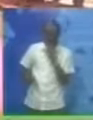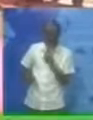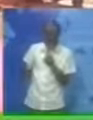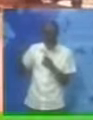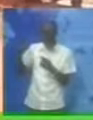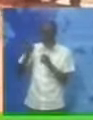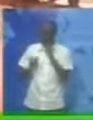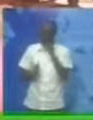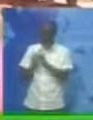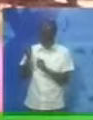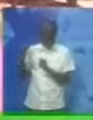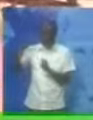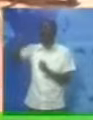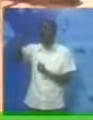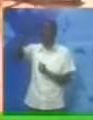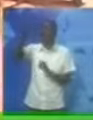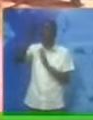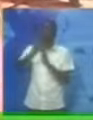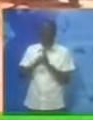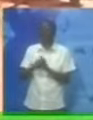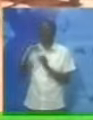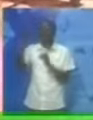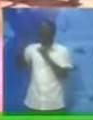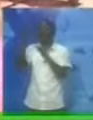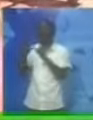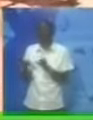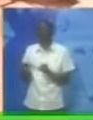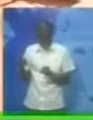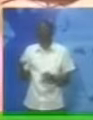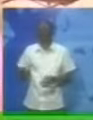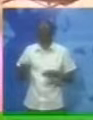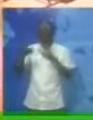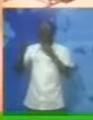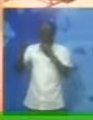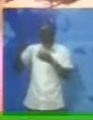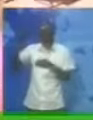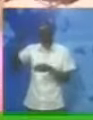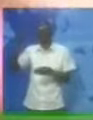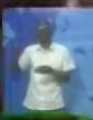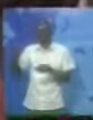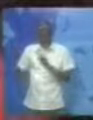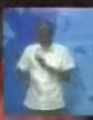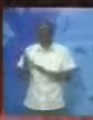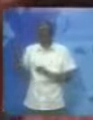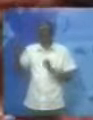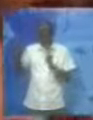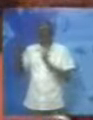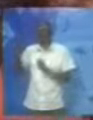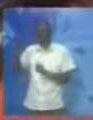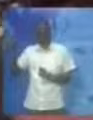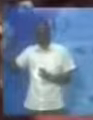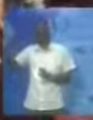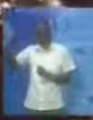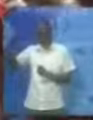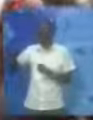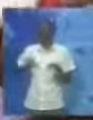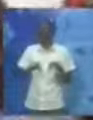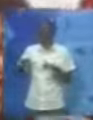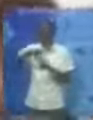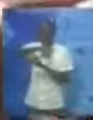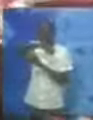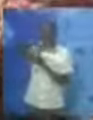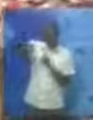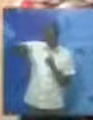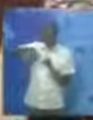très prochainement. Cette étape finie, l'artiste déposera ses valises en France, où une tournée est également prévue.